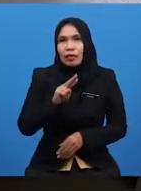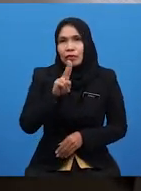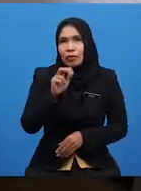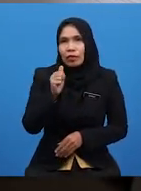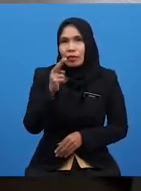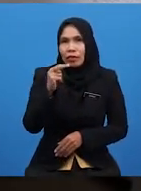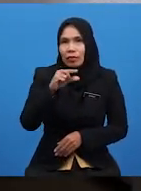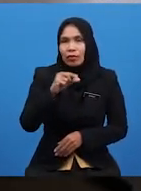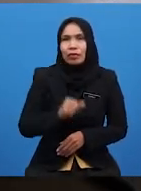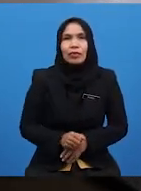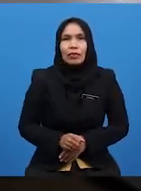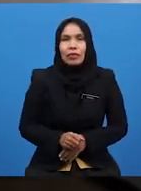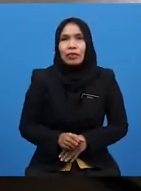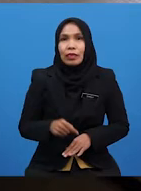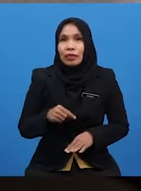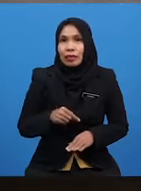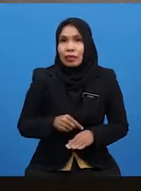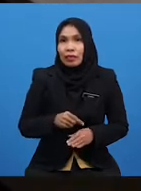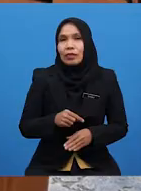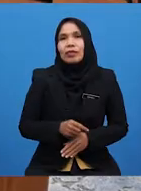dirancang dengan baik